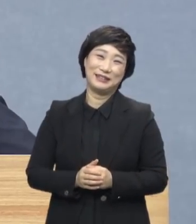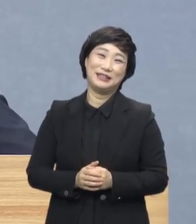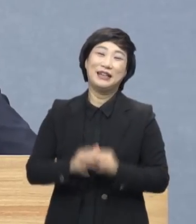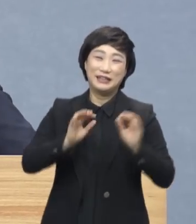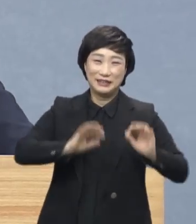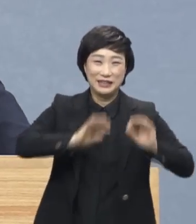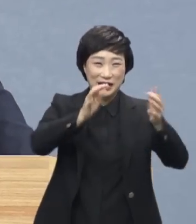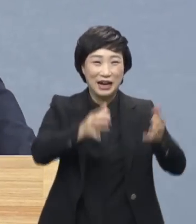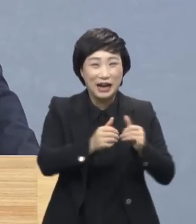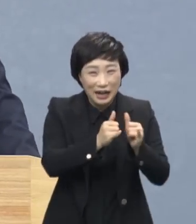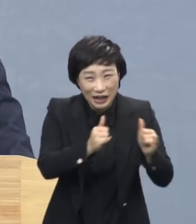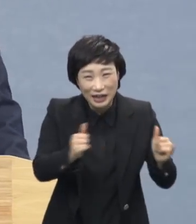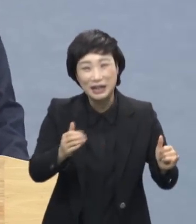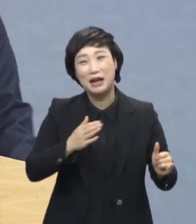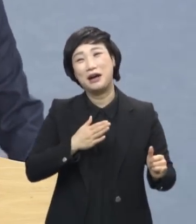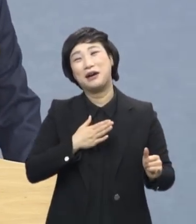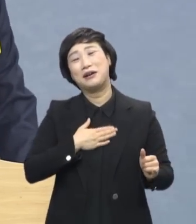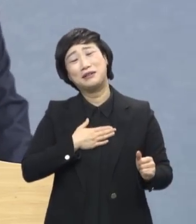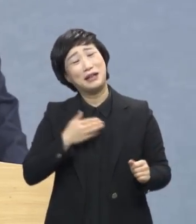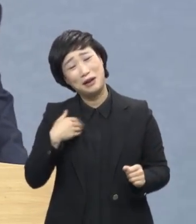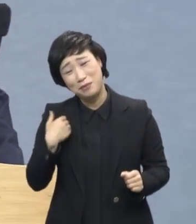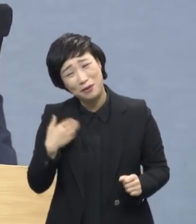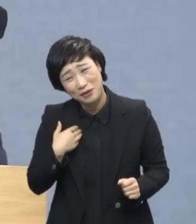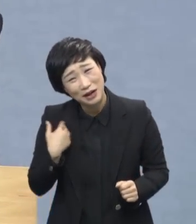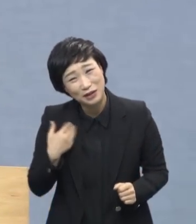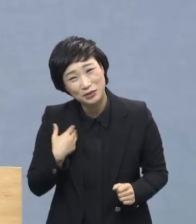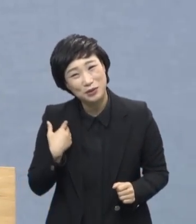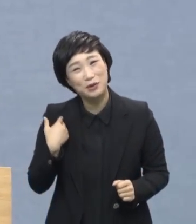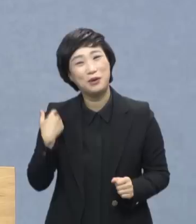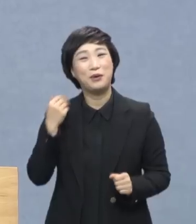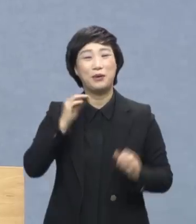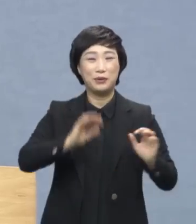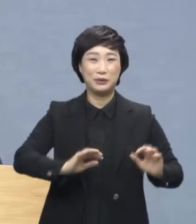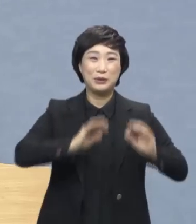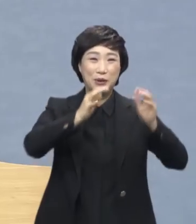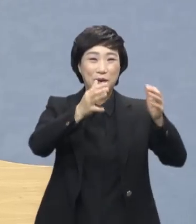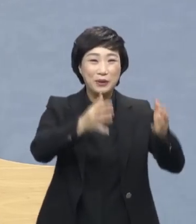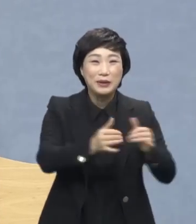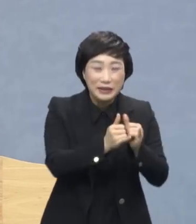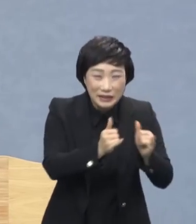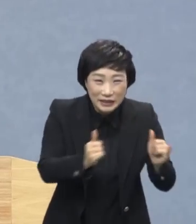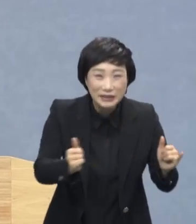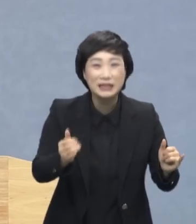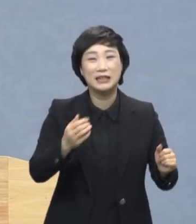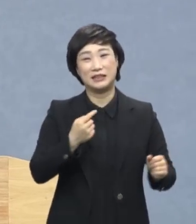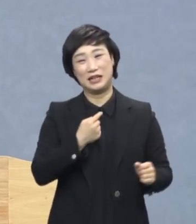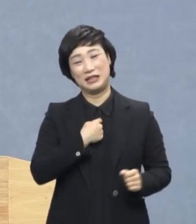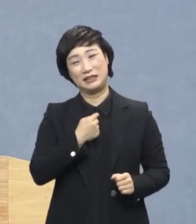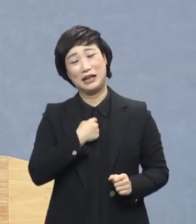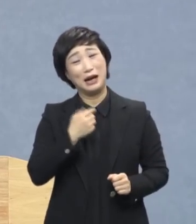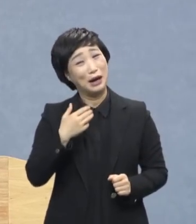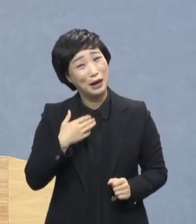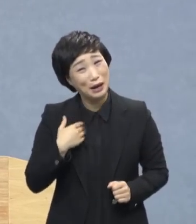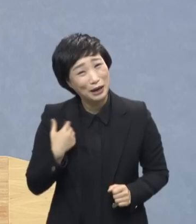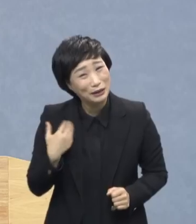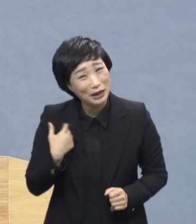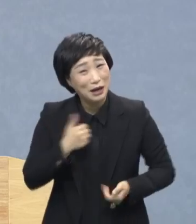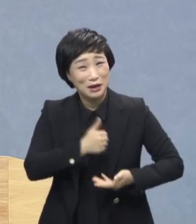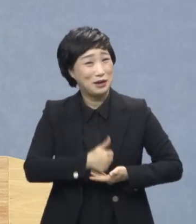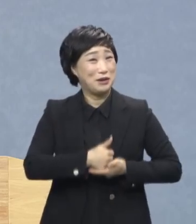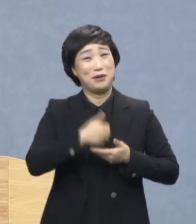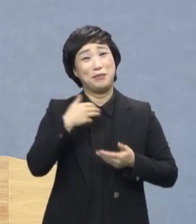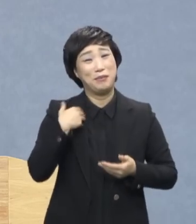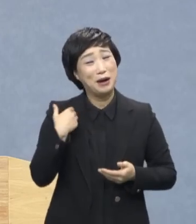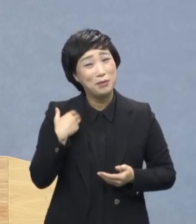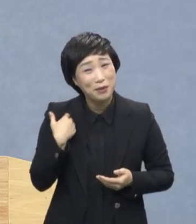이 세상 사람 날 몰라줘도 이 세상